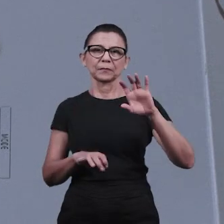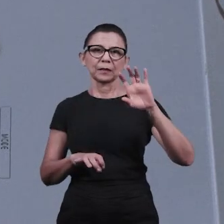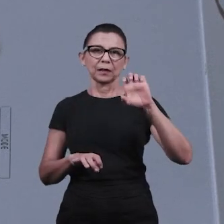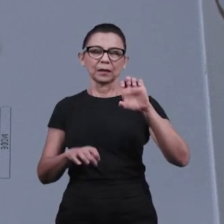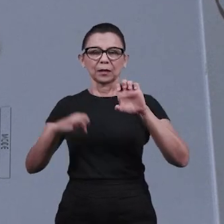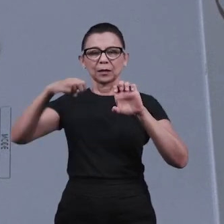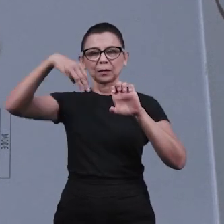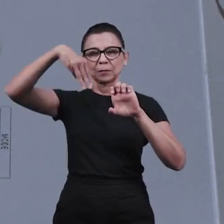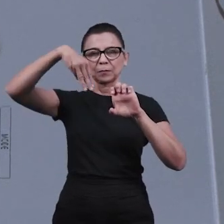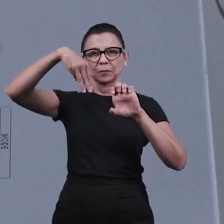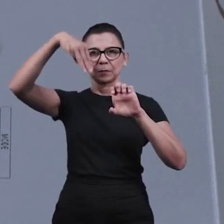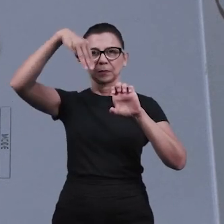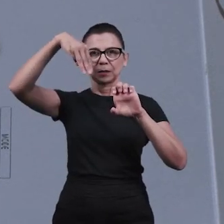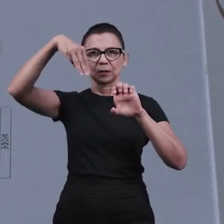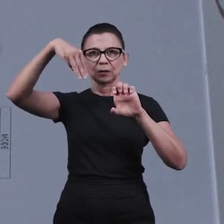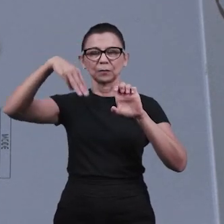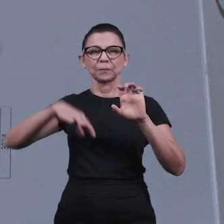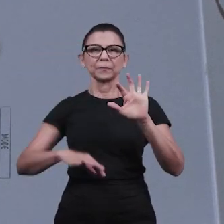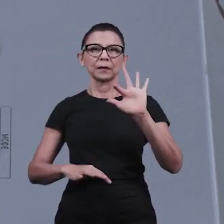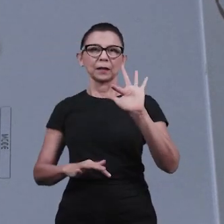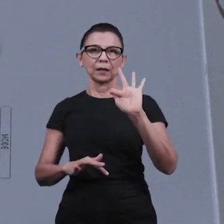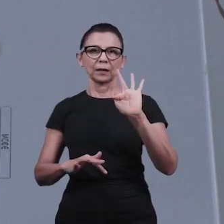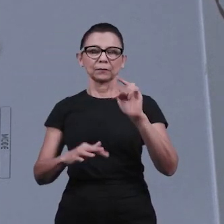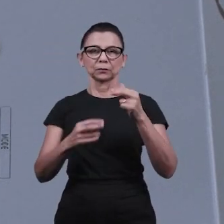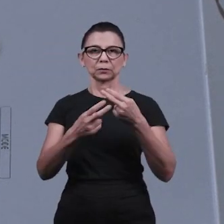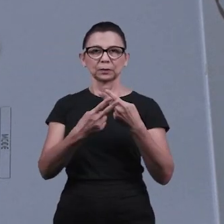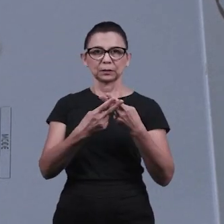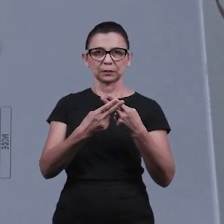F dièse, Fa dièse majeur.